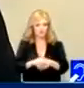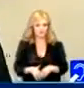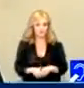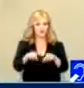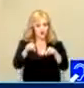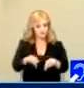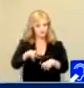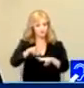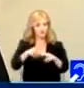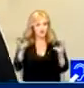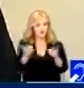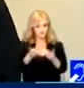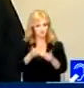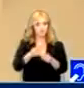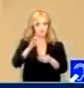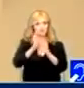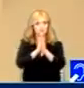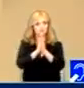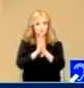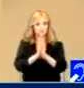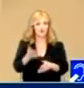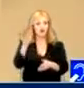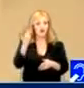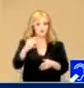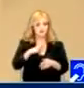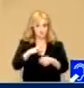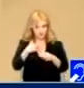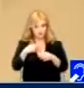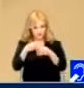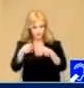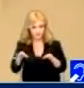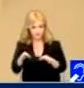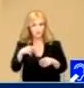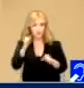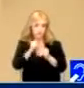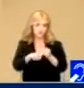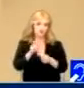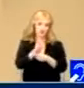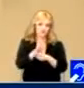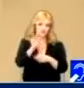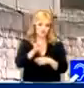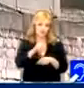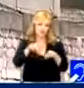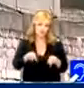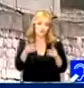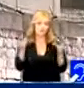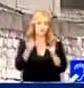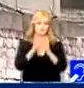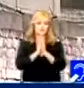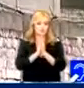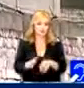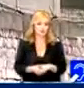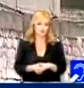aici, în penitenciar, au nevoie de rugăciune, așa cum noi, la libertate, putem permanent să mergem într-o biserică, să ne rugăm. Avocații spun că în proporție